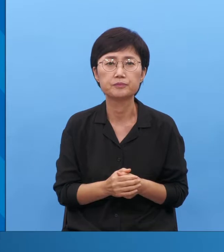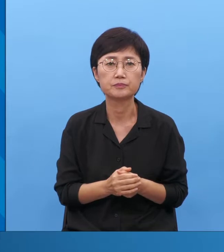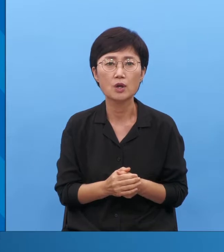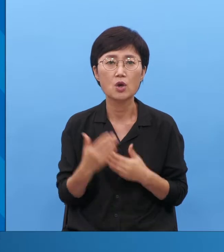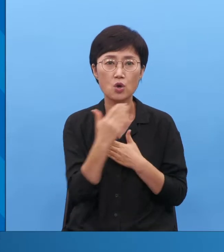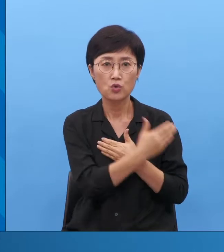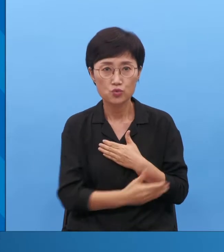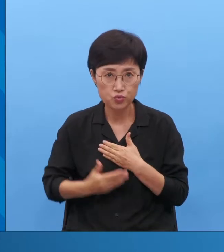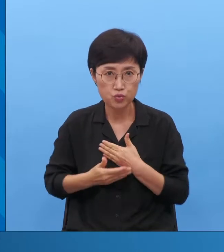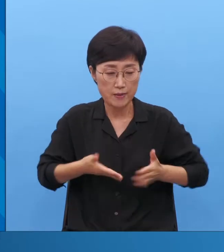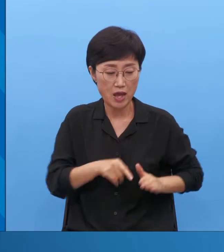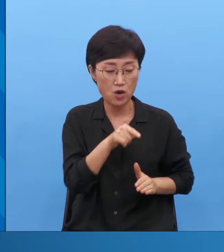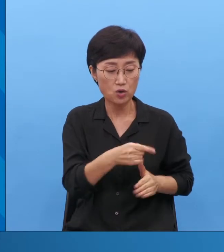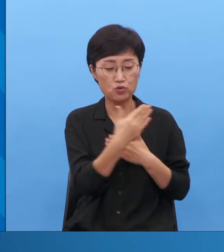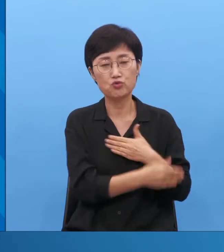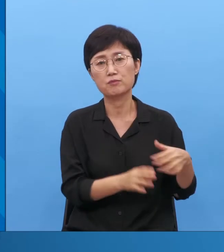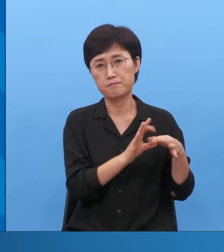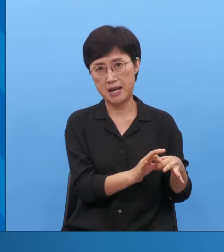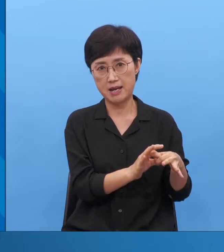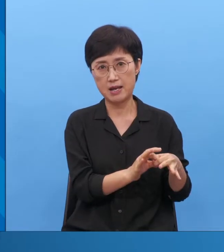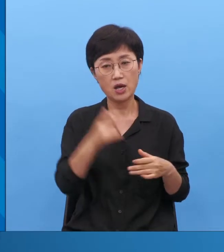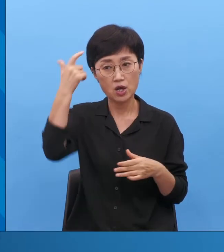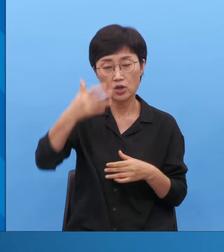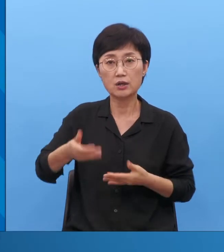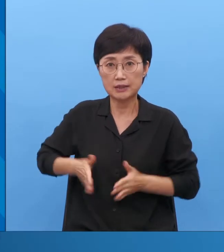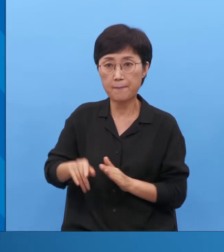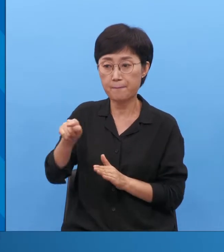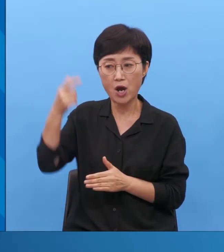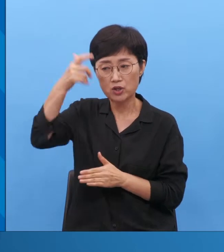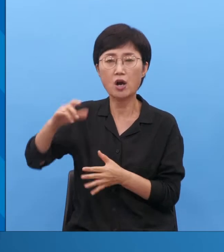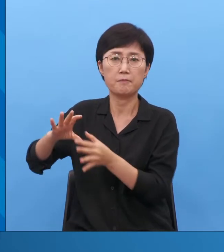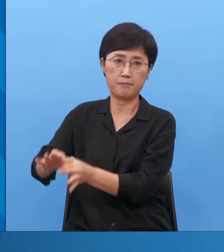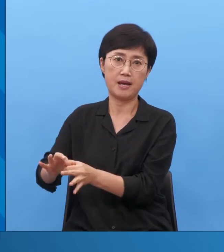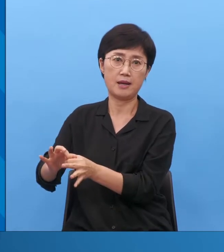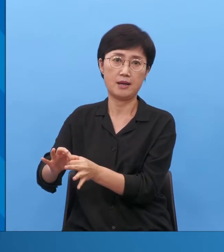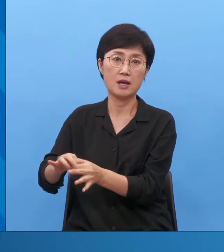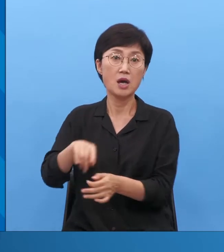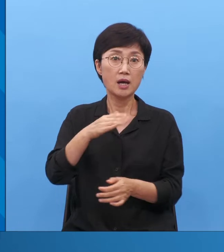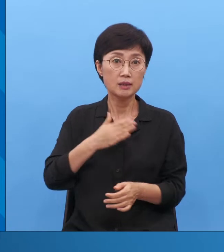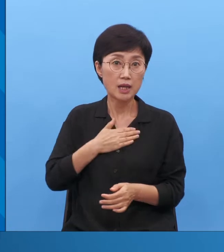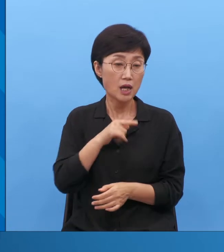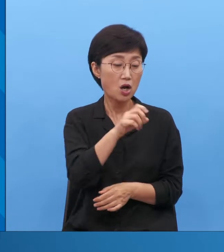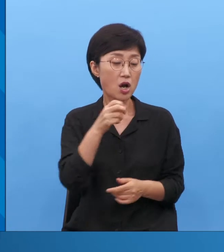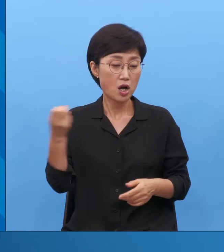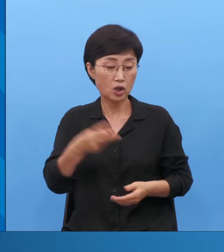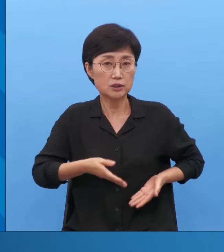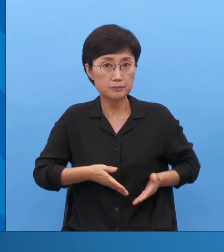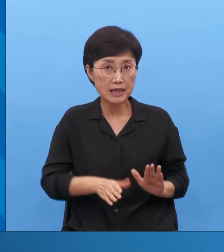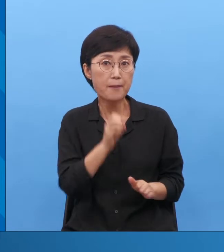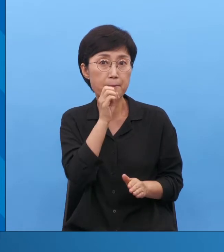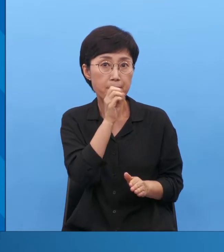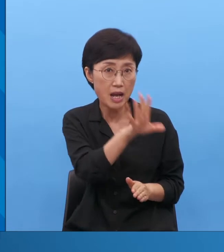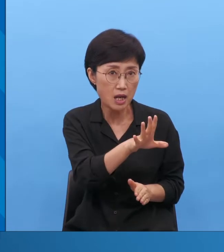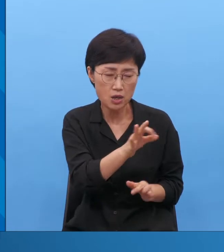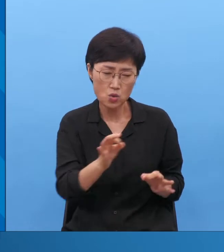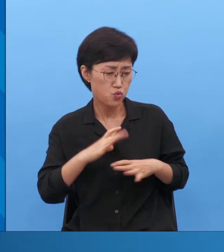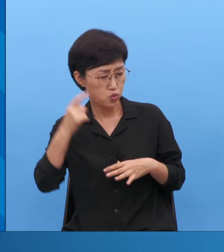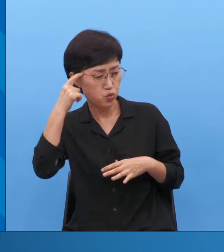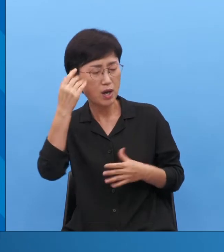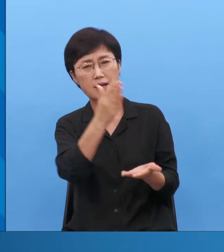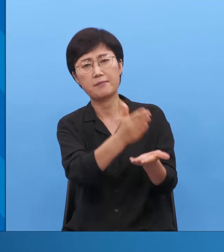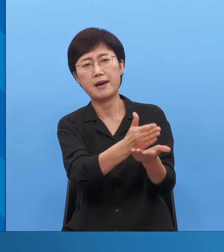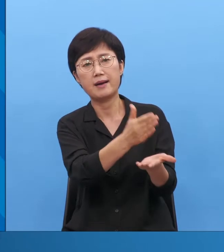없느니라. 육으로 난 것은 육이요 영으로 난 것은 영이니 내가 내게 거듭나야 하겠다 하는 말을